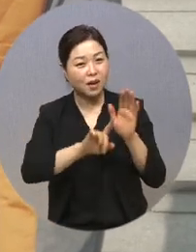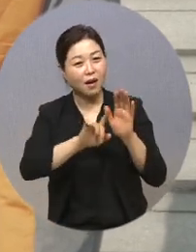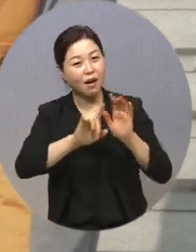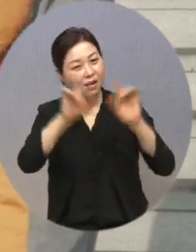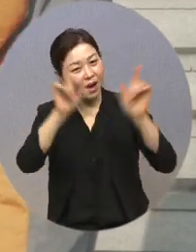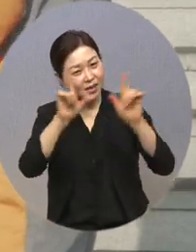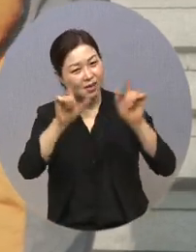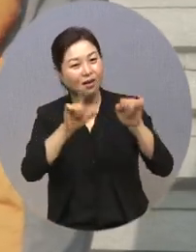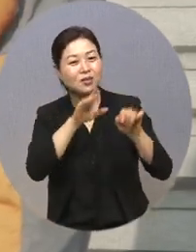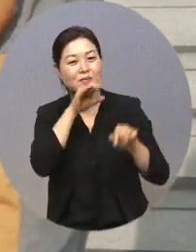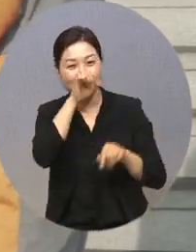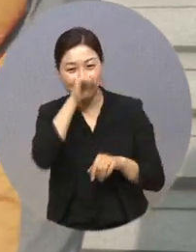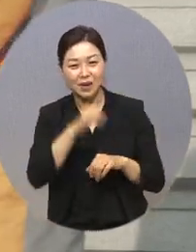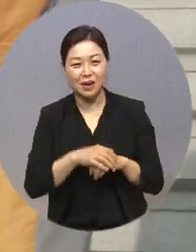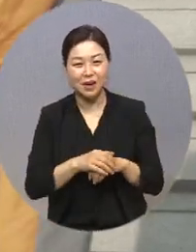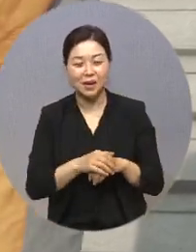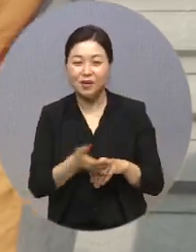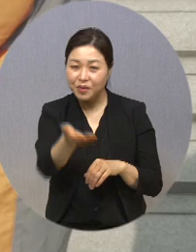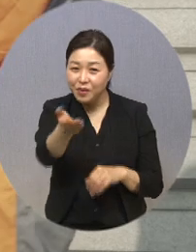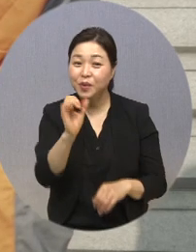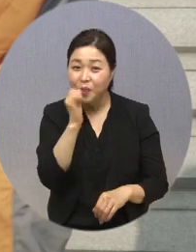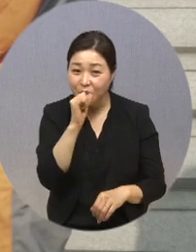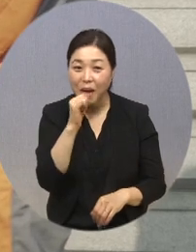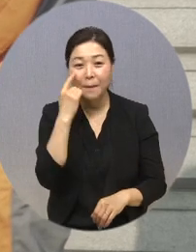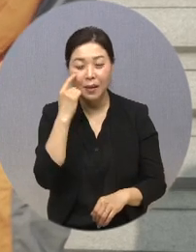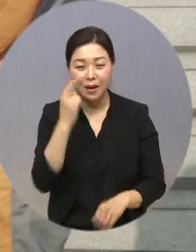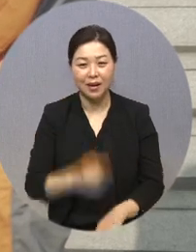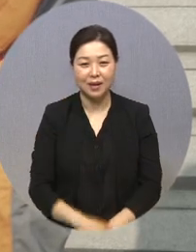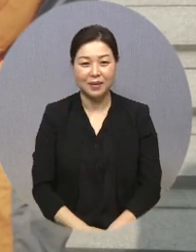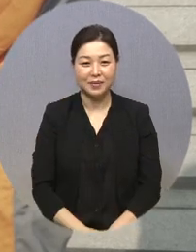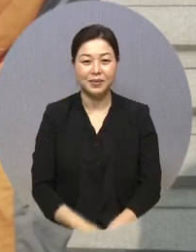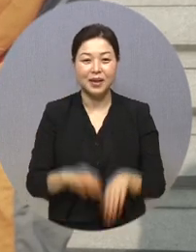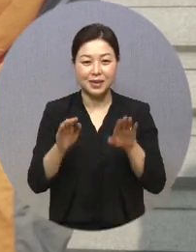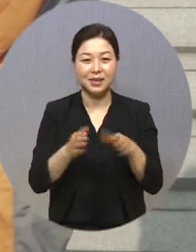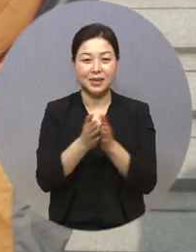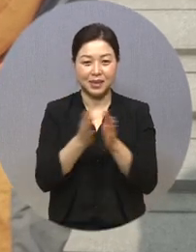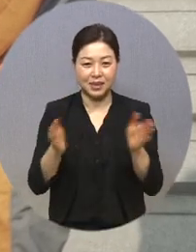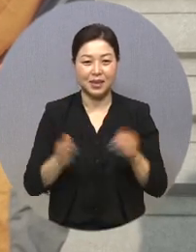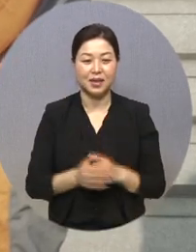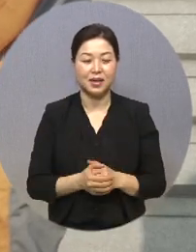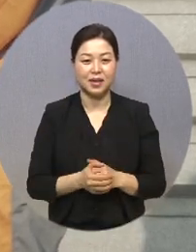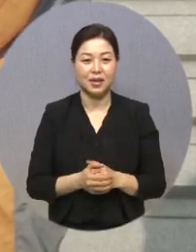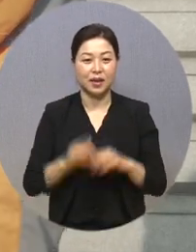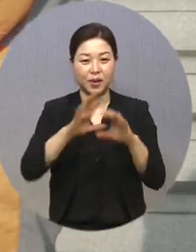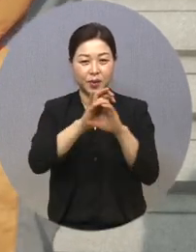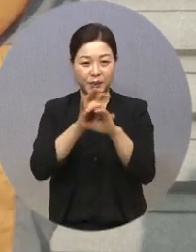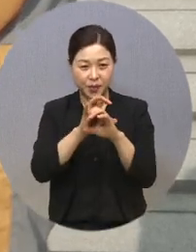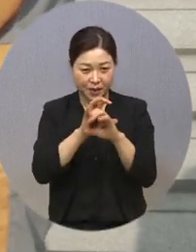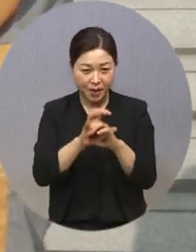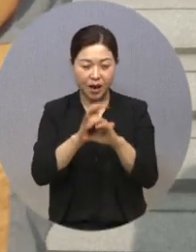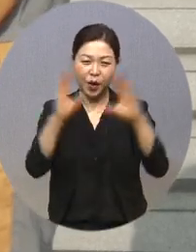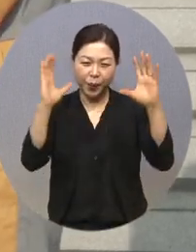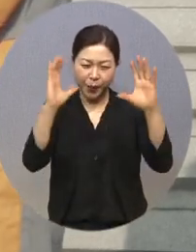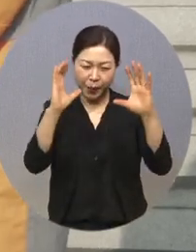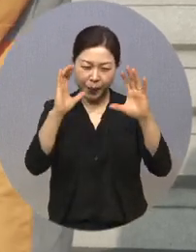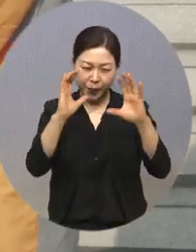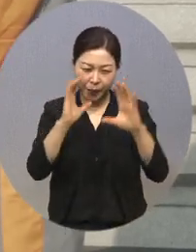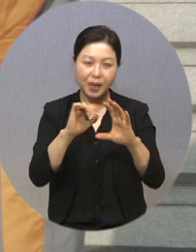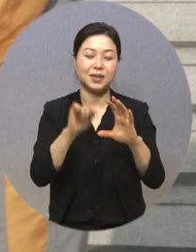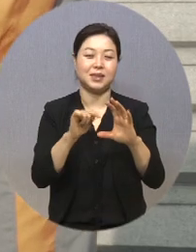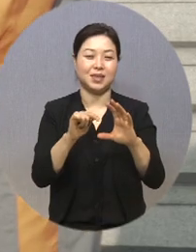와. 소개를 그 이제 아 드디어 시작됐습니다. 아 코로나 종식. 종식.